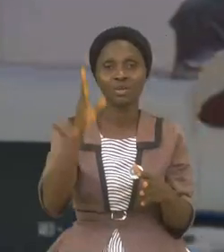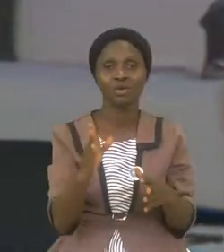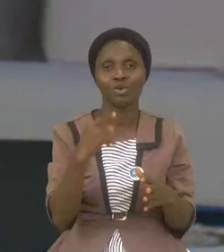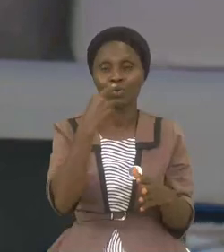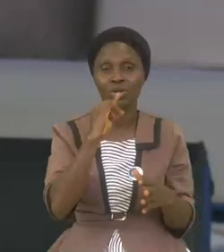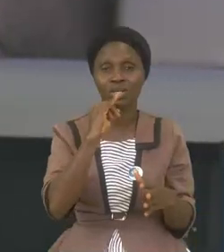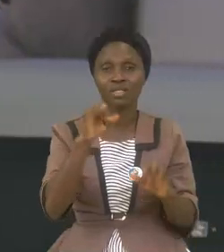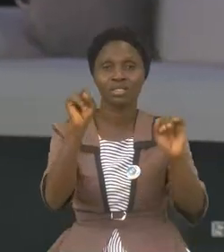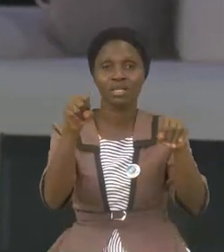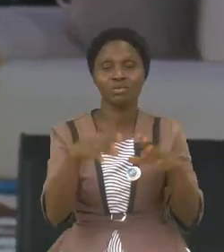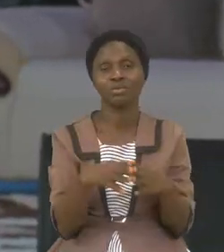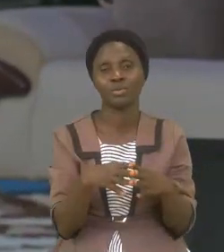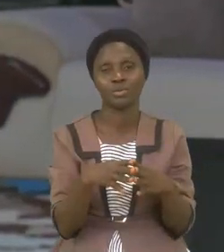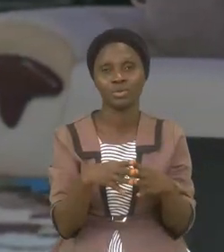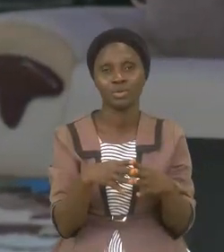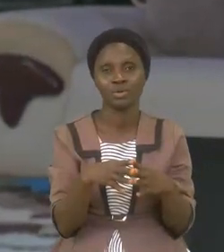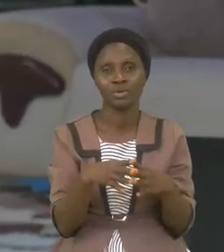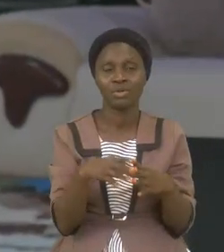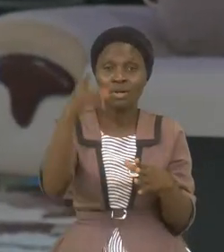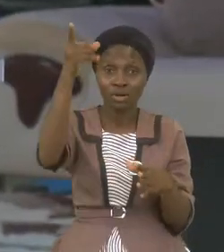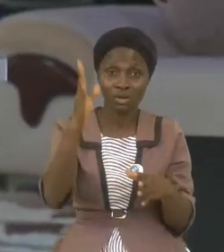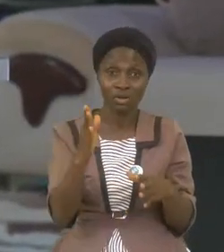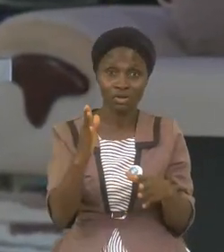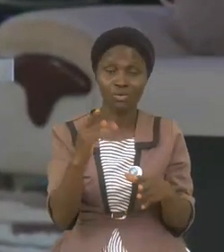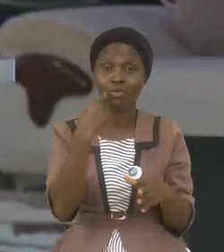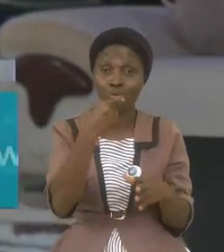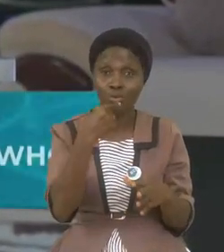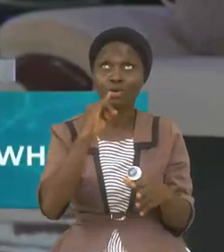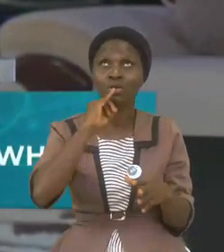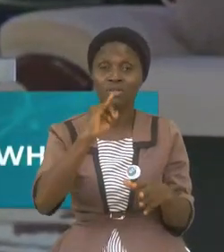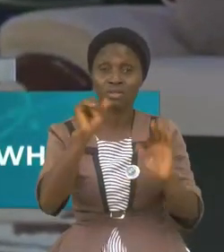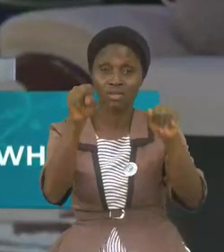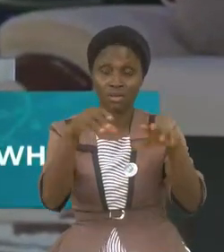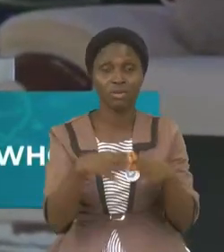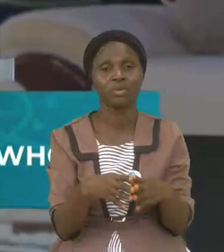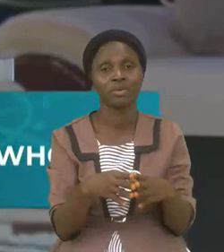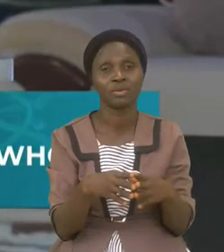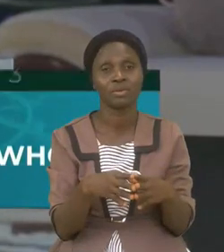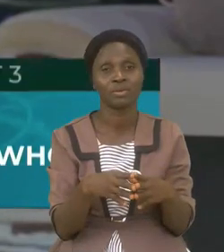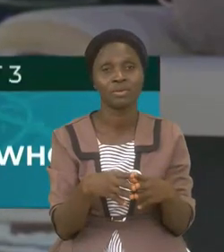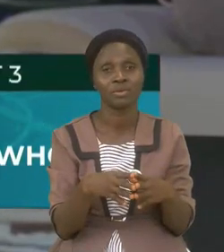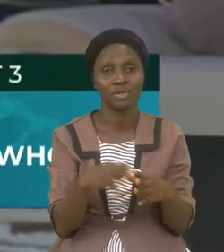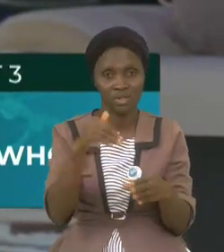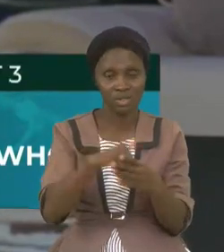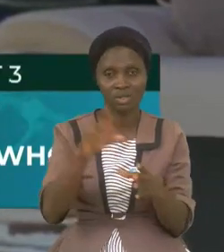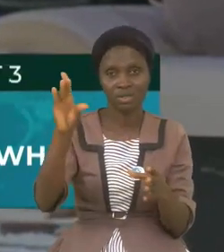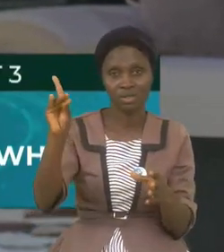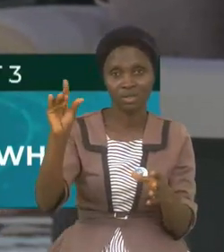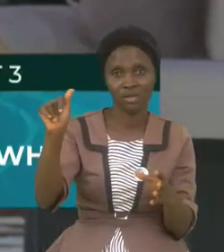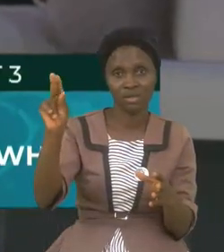est capable. Le Dieu qui est capable. Le Dieu qui